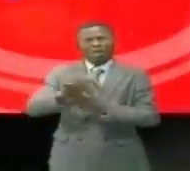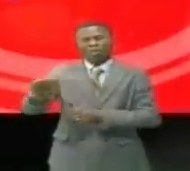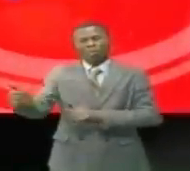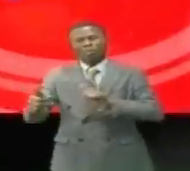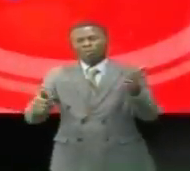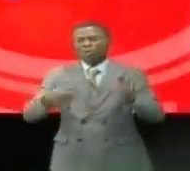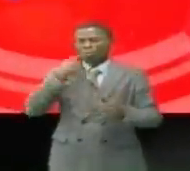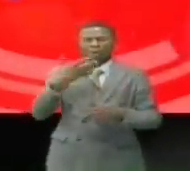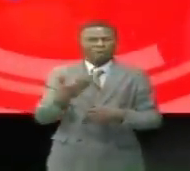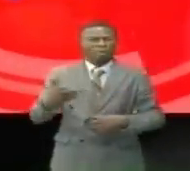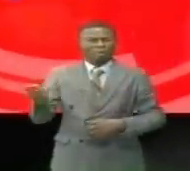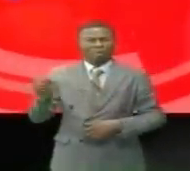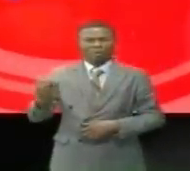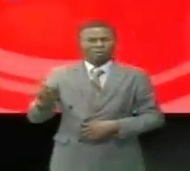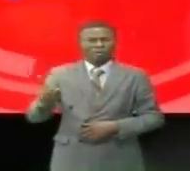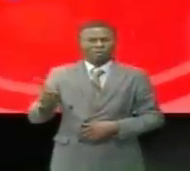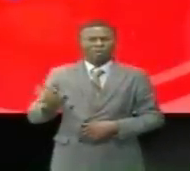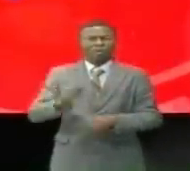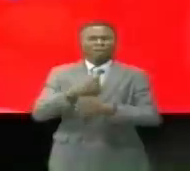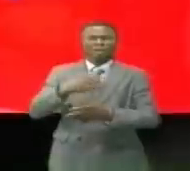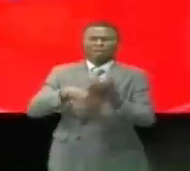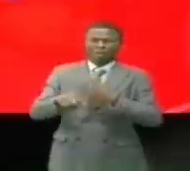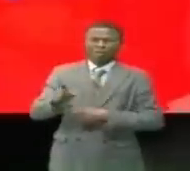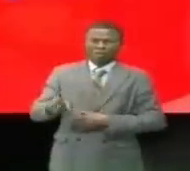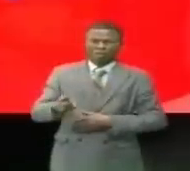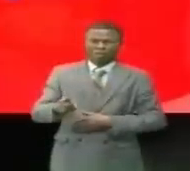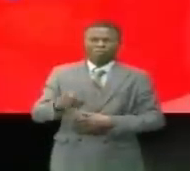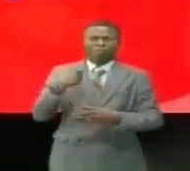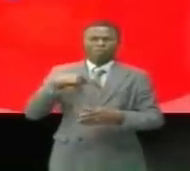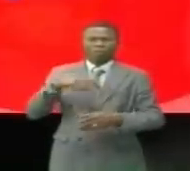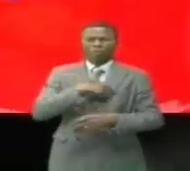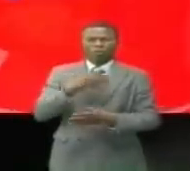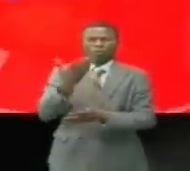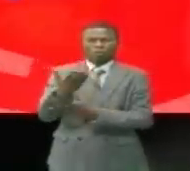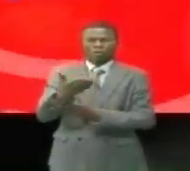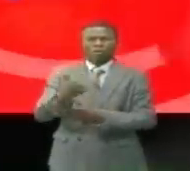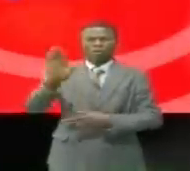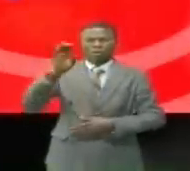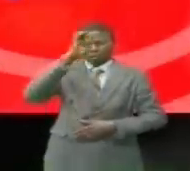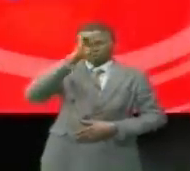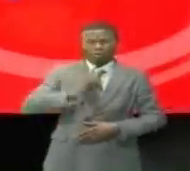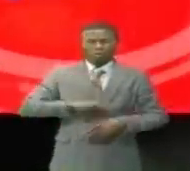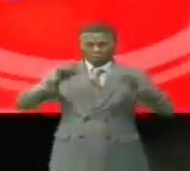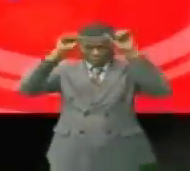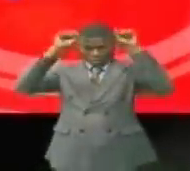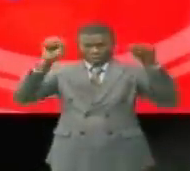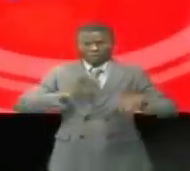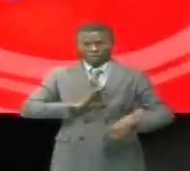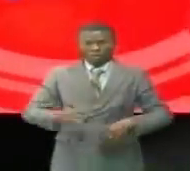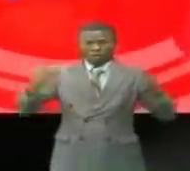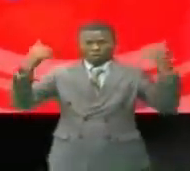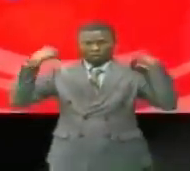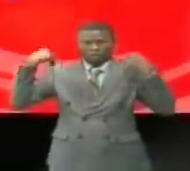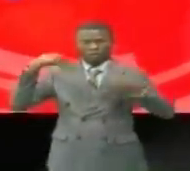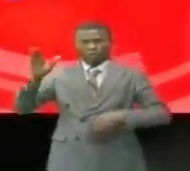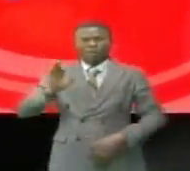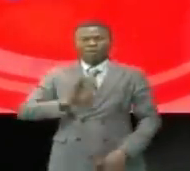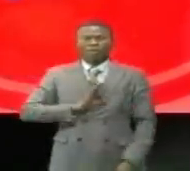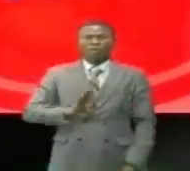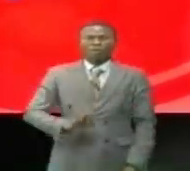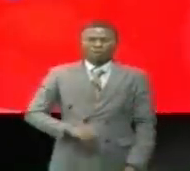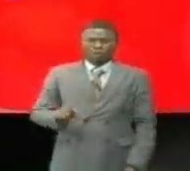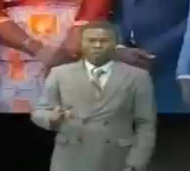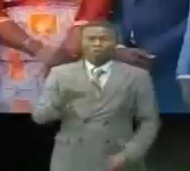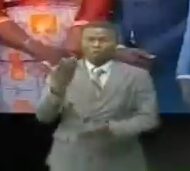raconte par les pêcheurs en eau trouble. Demandons à Son Excellence, Monsieur le président de la République, chef de l'État Félix-Antoine